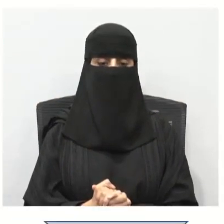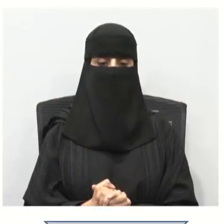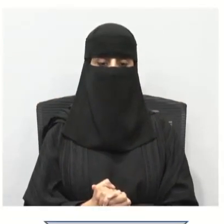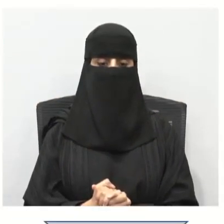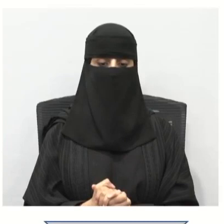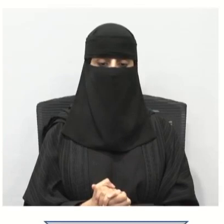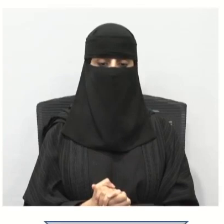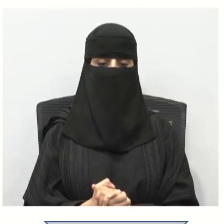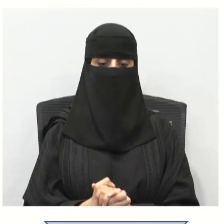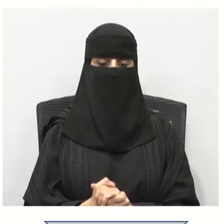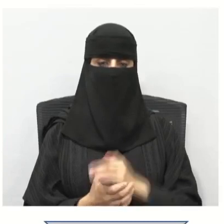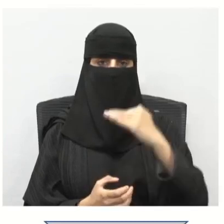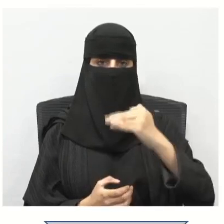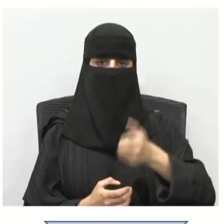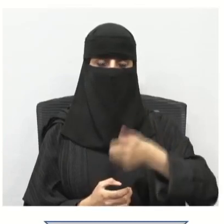تطير